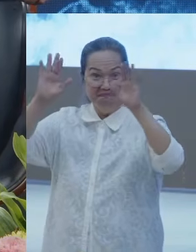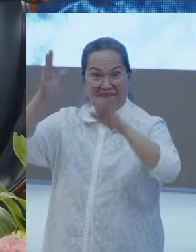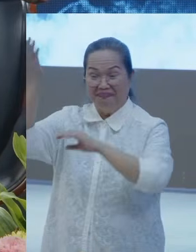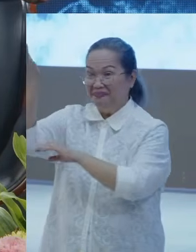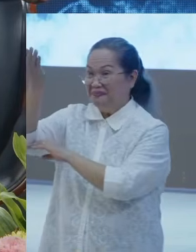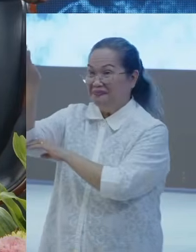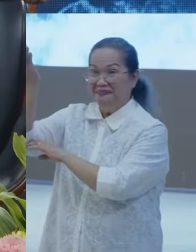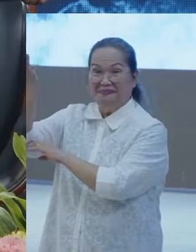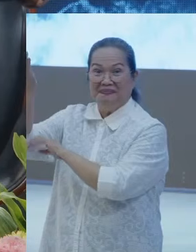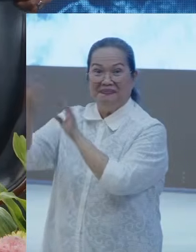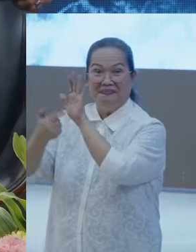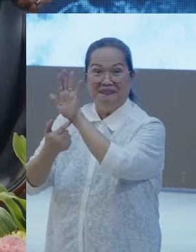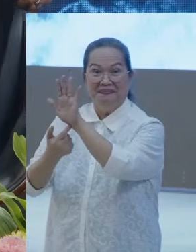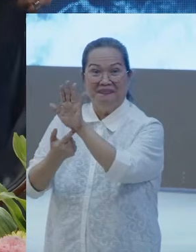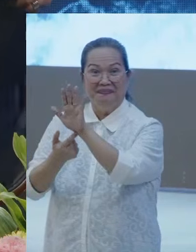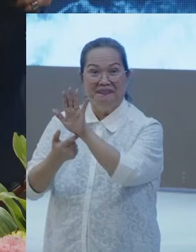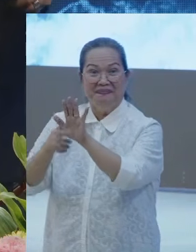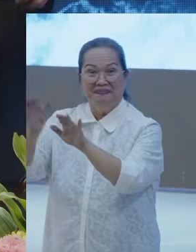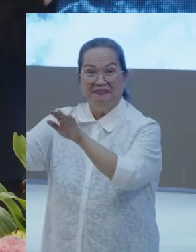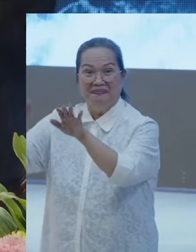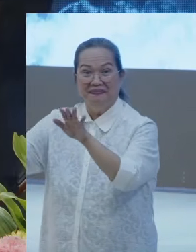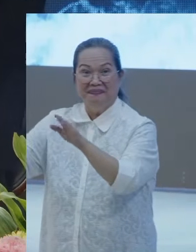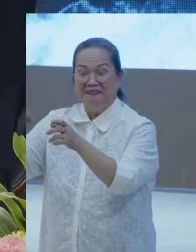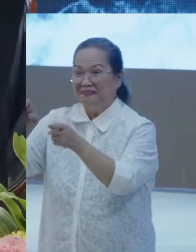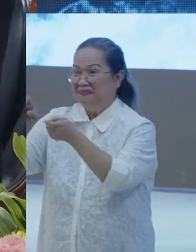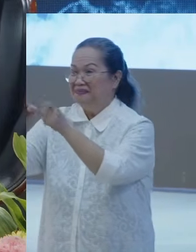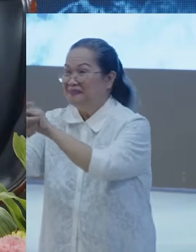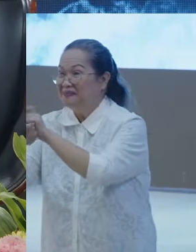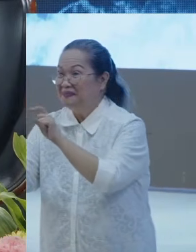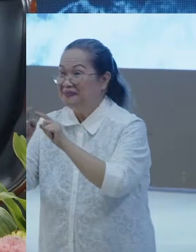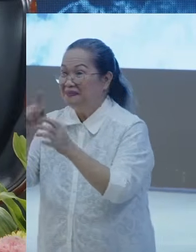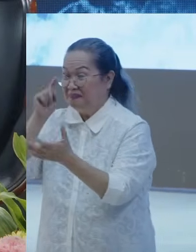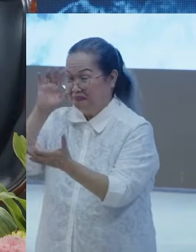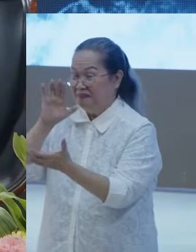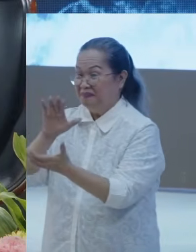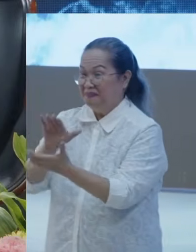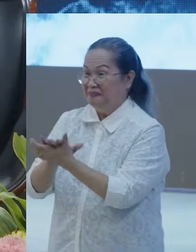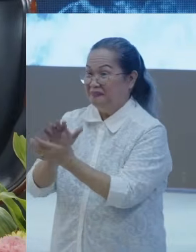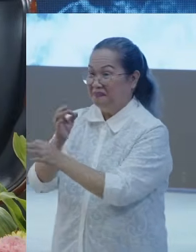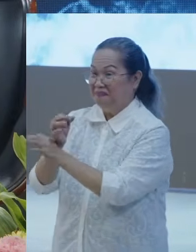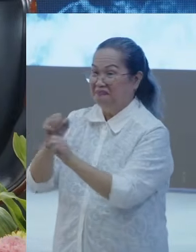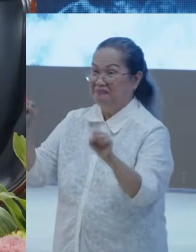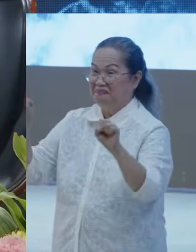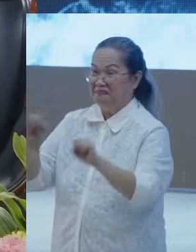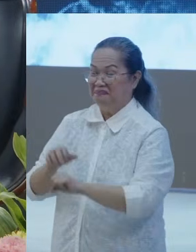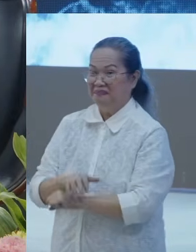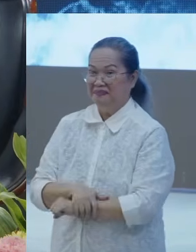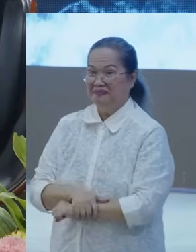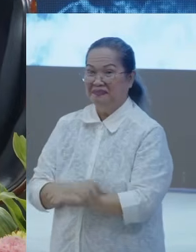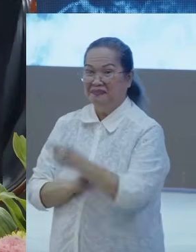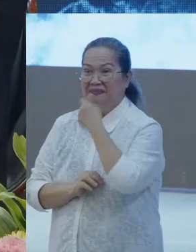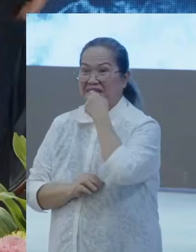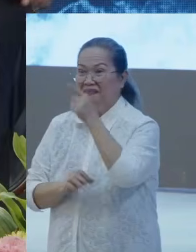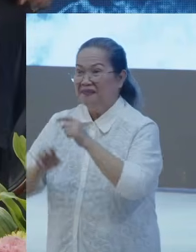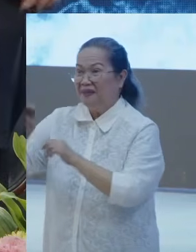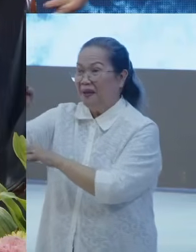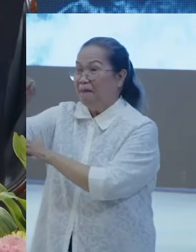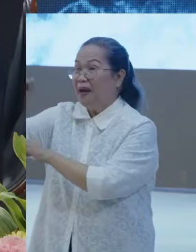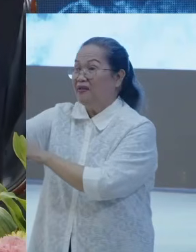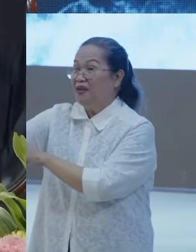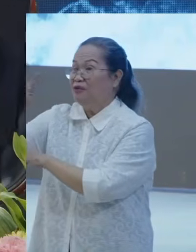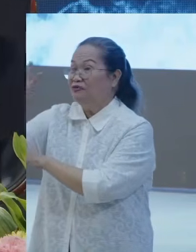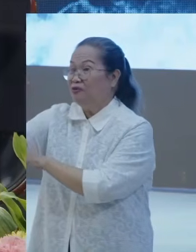niya. At humingi din ng pagsisisi, ngunit nangako ng tiyak na kaligtasan. Sabi niya sa Matthew